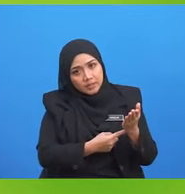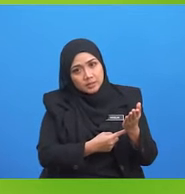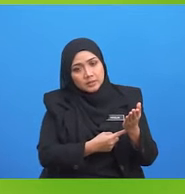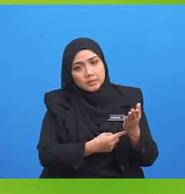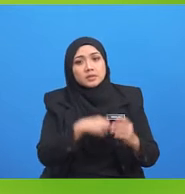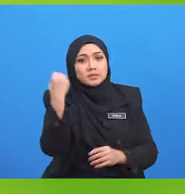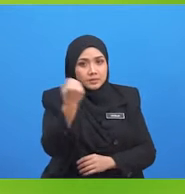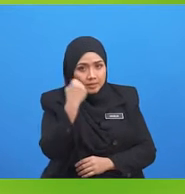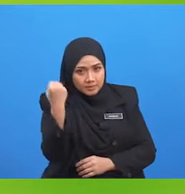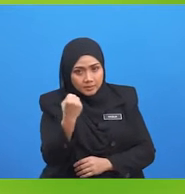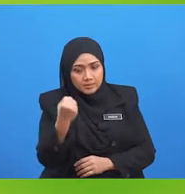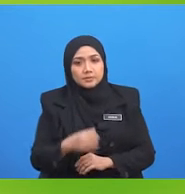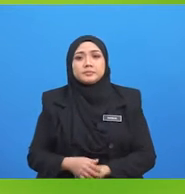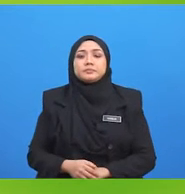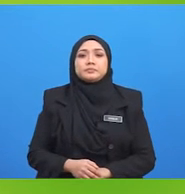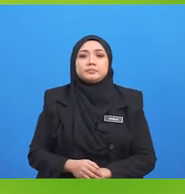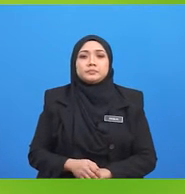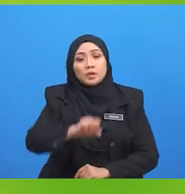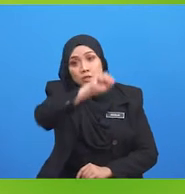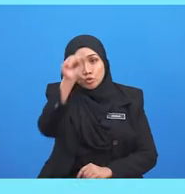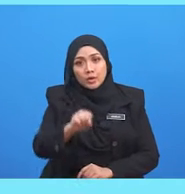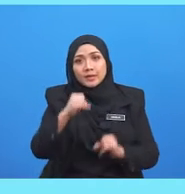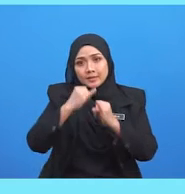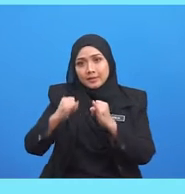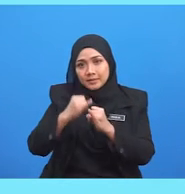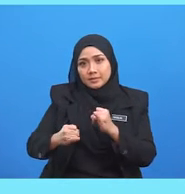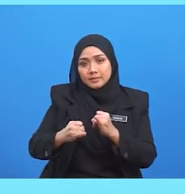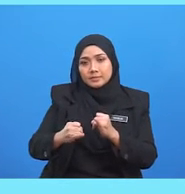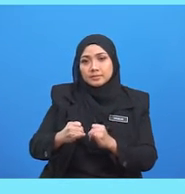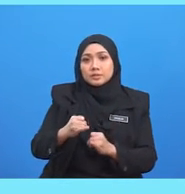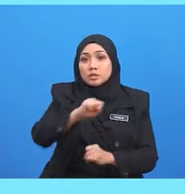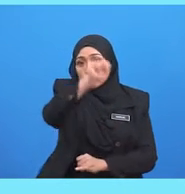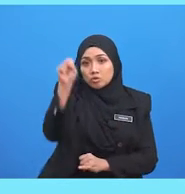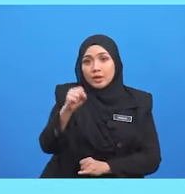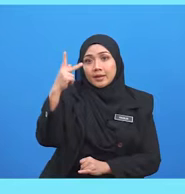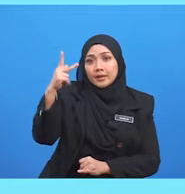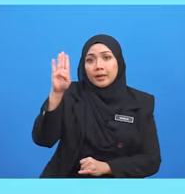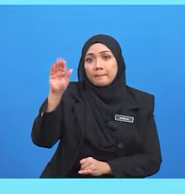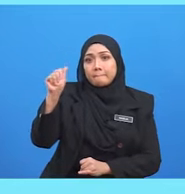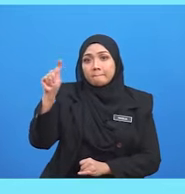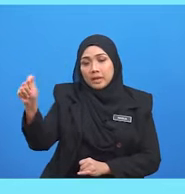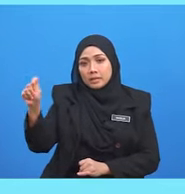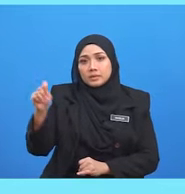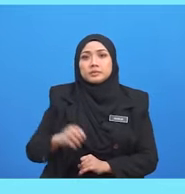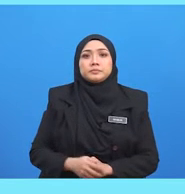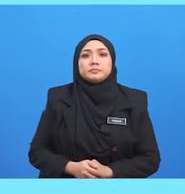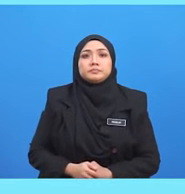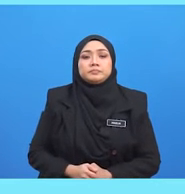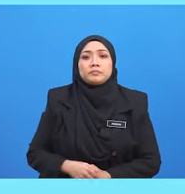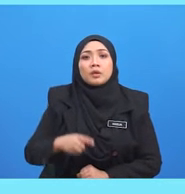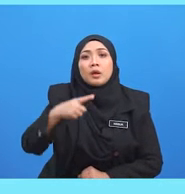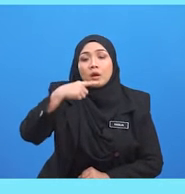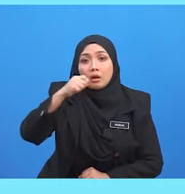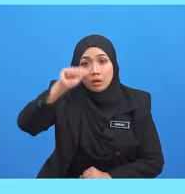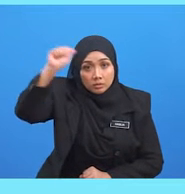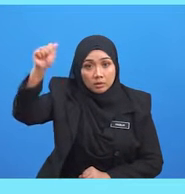ayat sentiasa. Soalan terakhir iaitu soalan kebab. Firman Allah Subhanahu wa